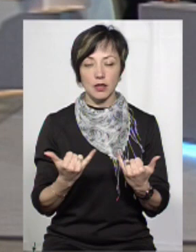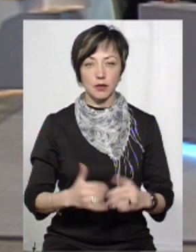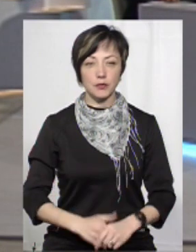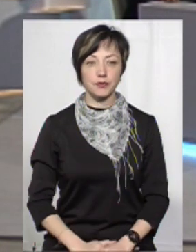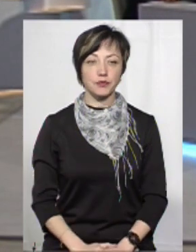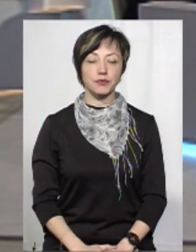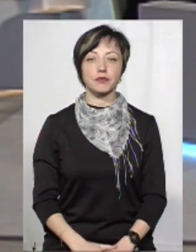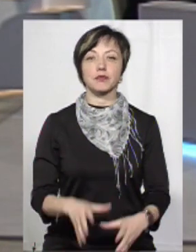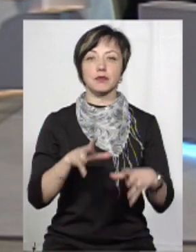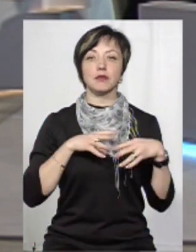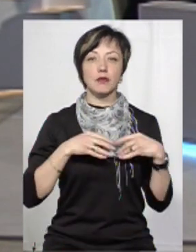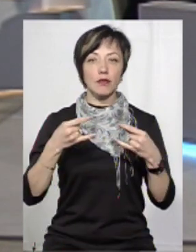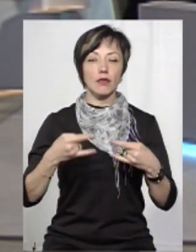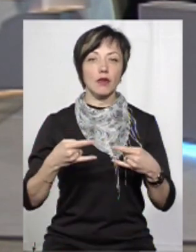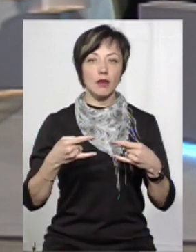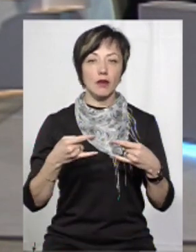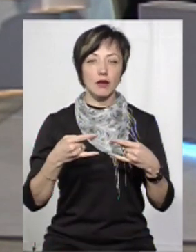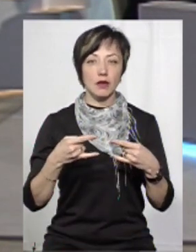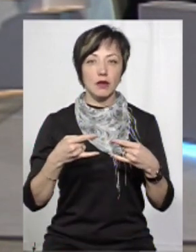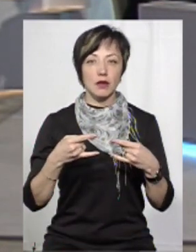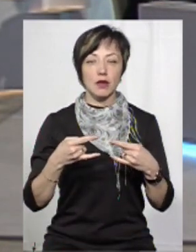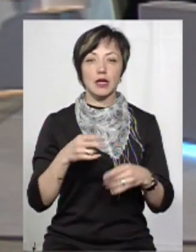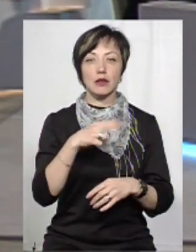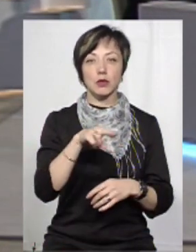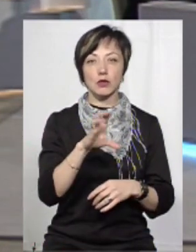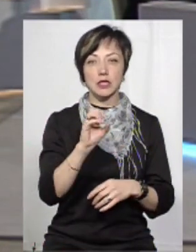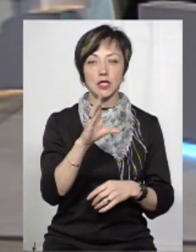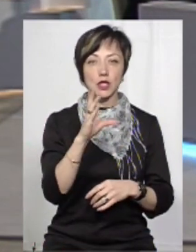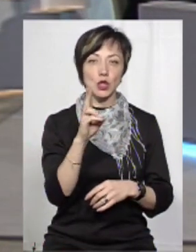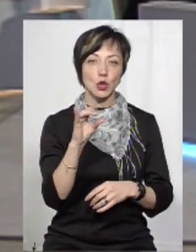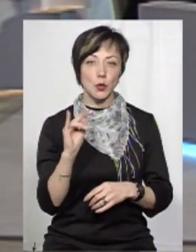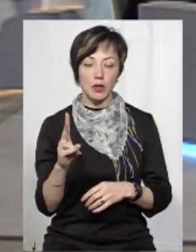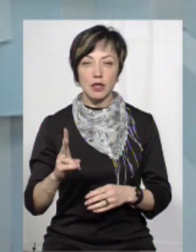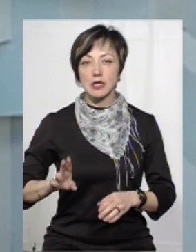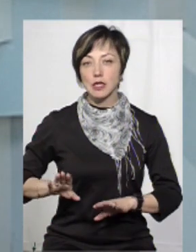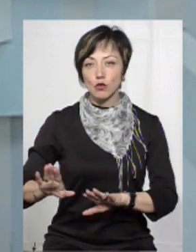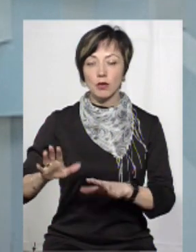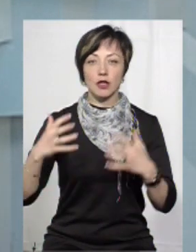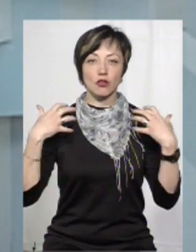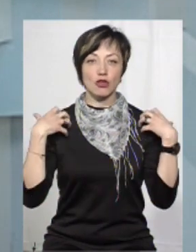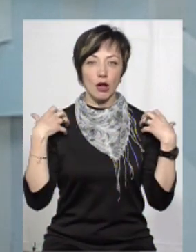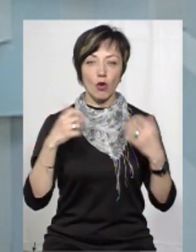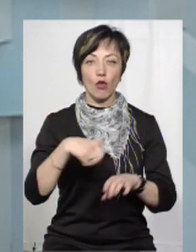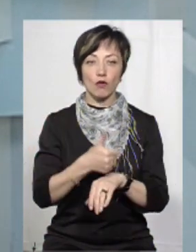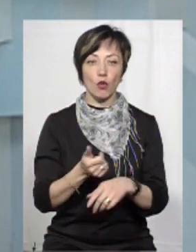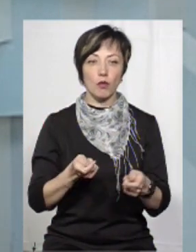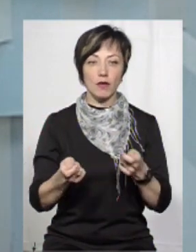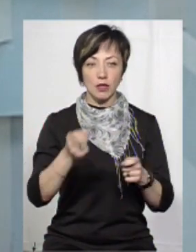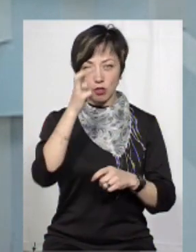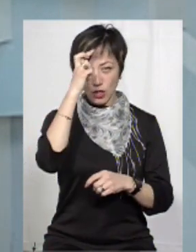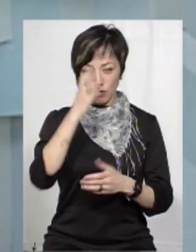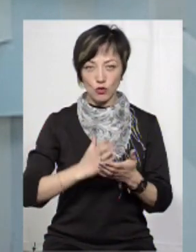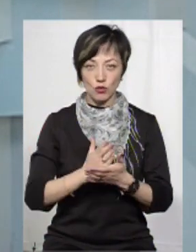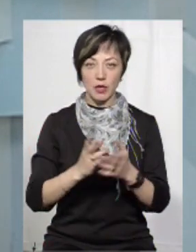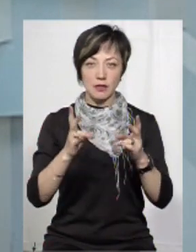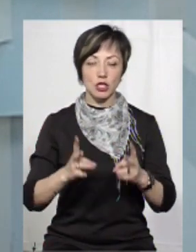нині. З нами у студії Дмитро Стецюк, заступник начальника головного управління